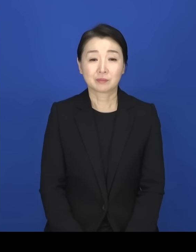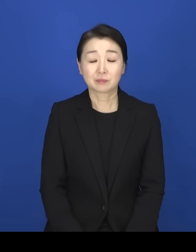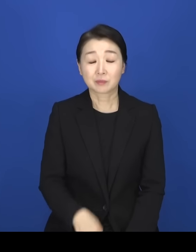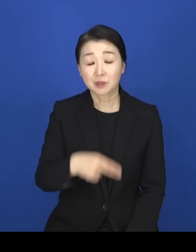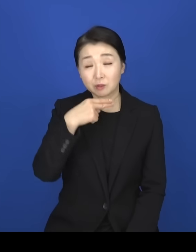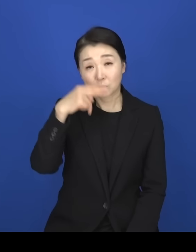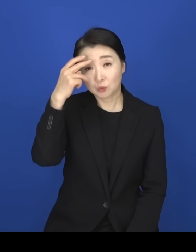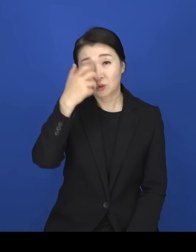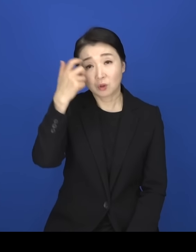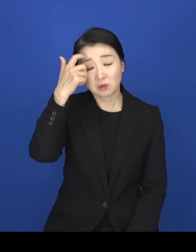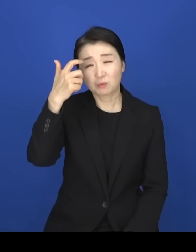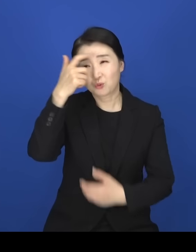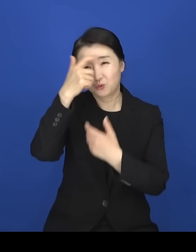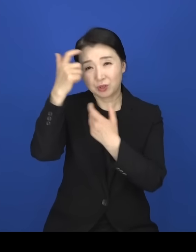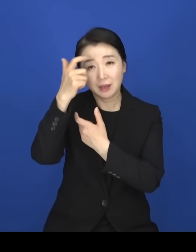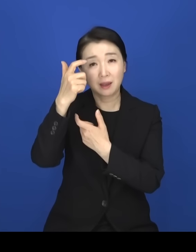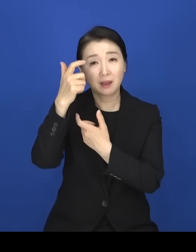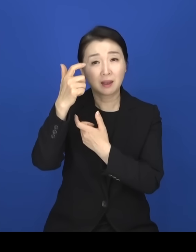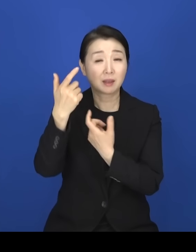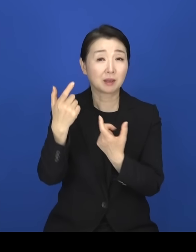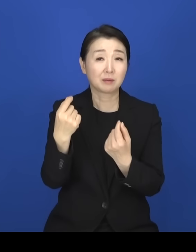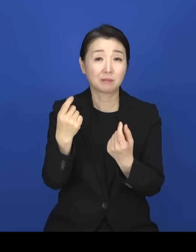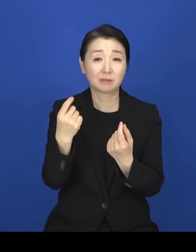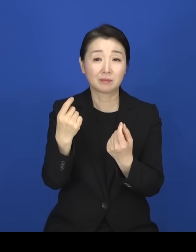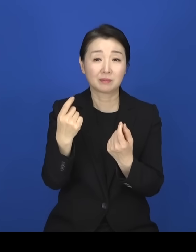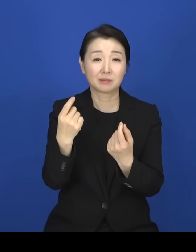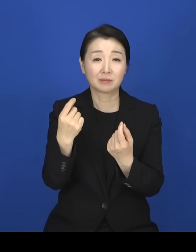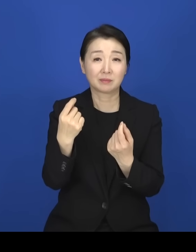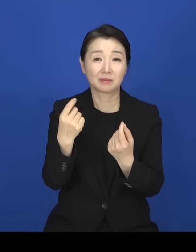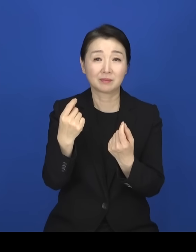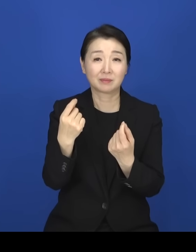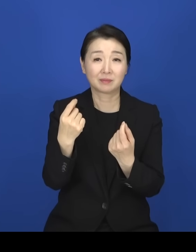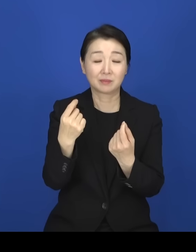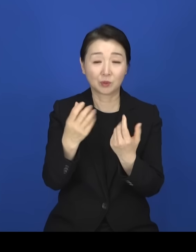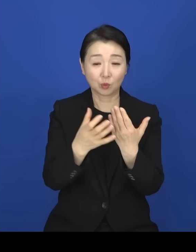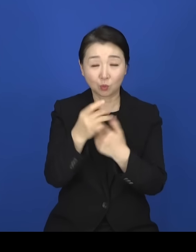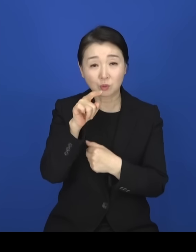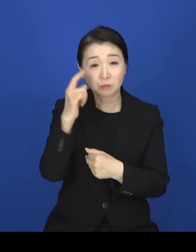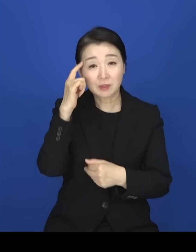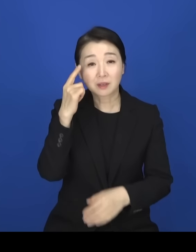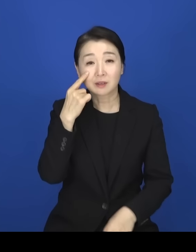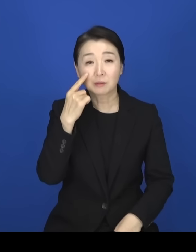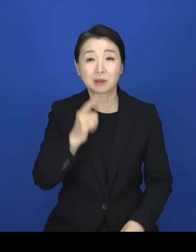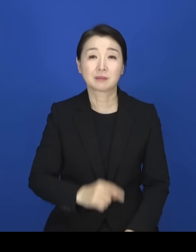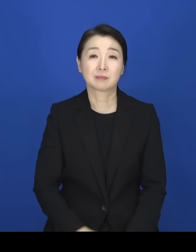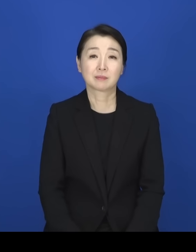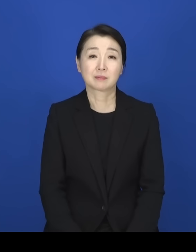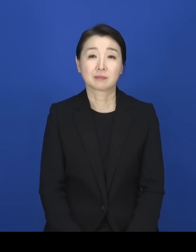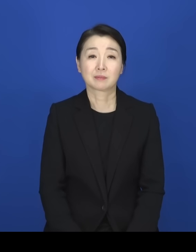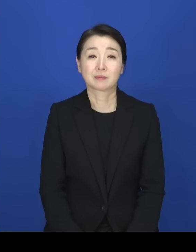술도 성령님도 취하잖아. 예. 그리고 제가 그 공통점에 대해서 좀 생각을 해보니까는